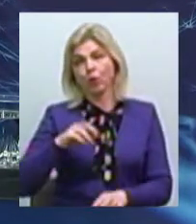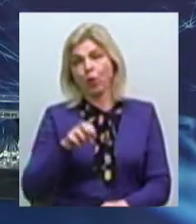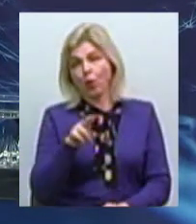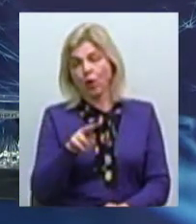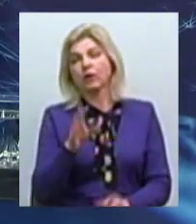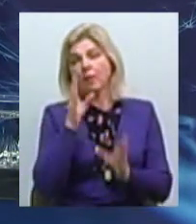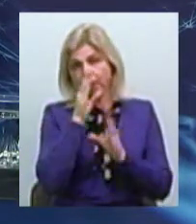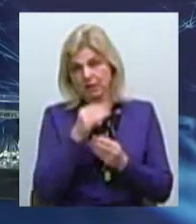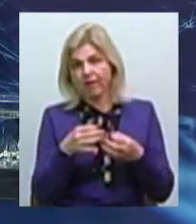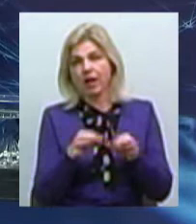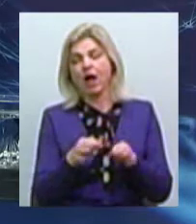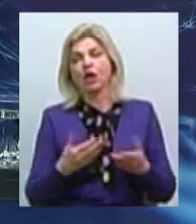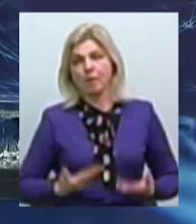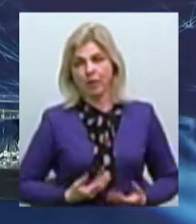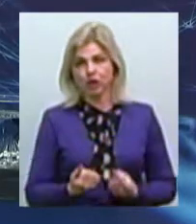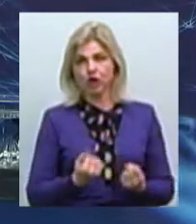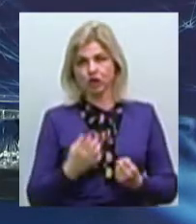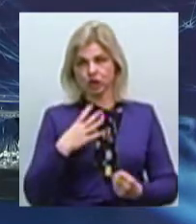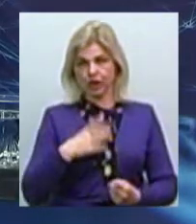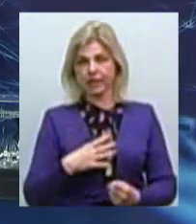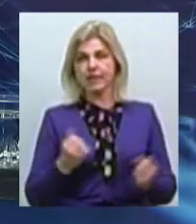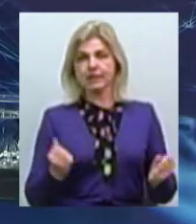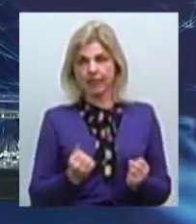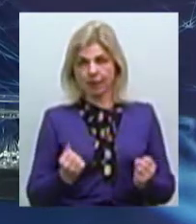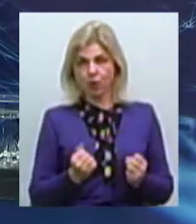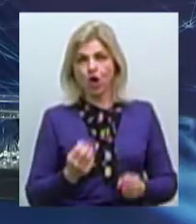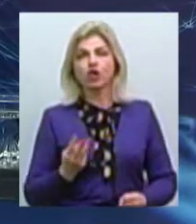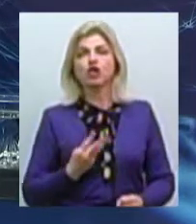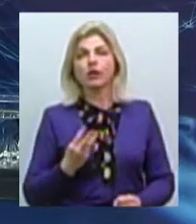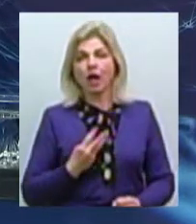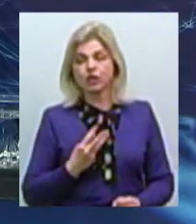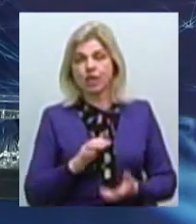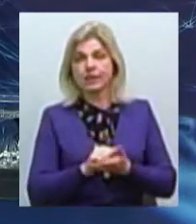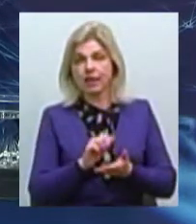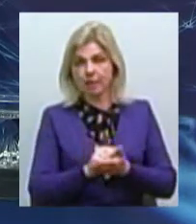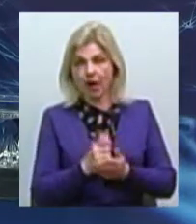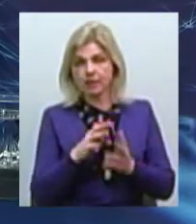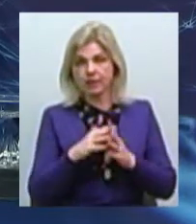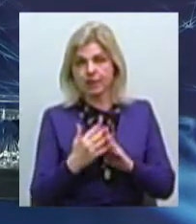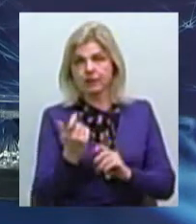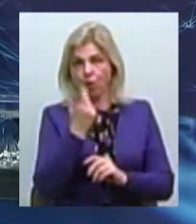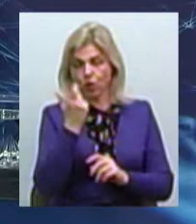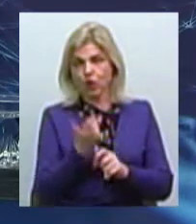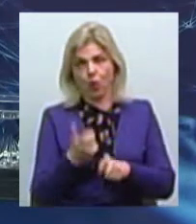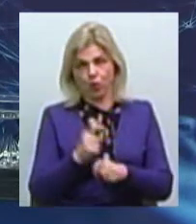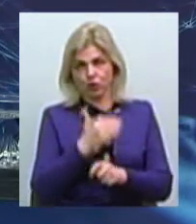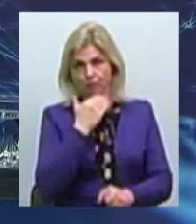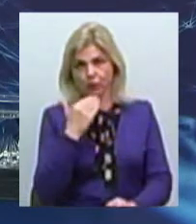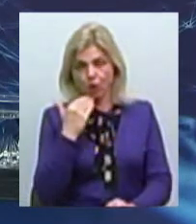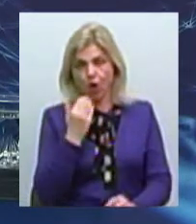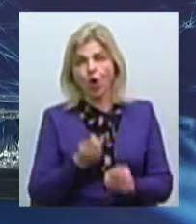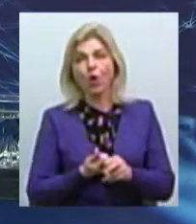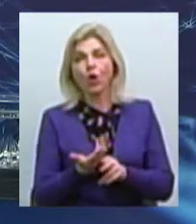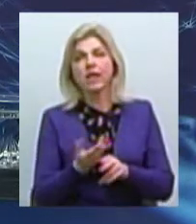неурожая и так далее желающих им заниматься стало очень много количество земли как вы понимаете не